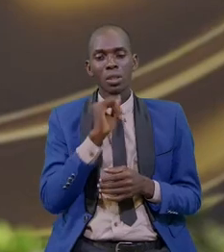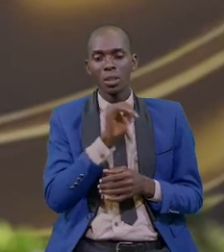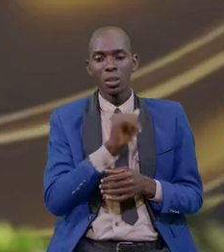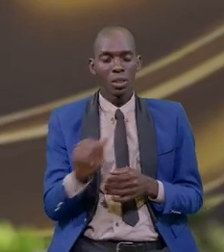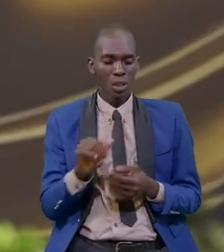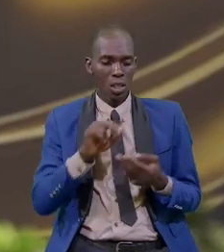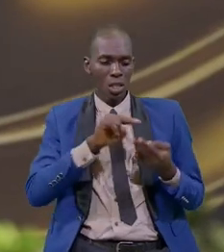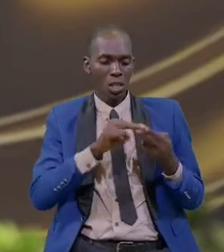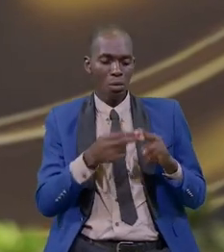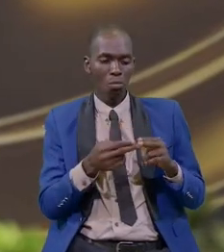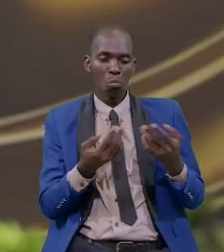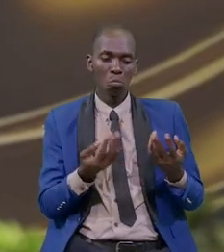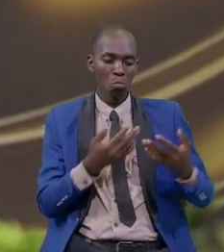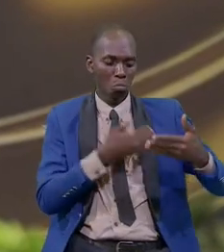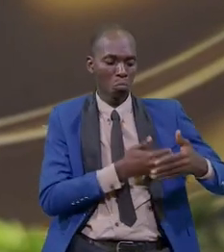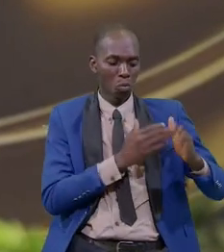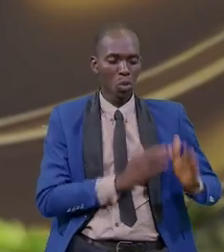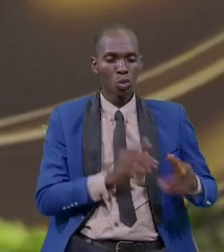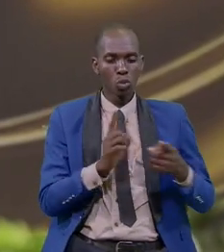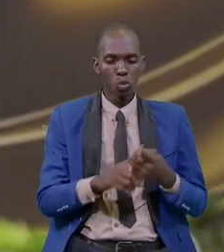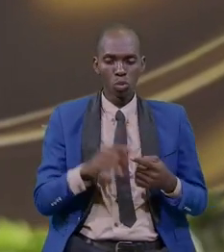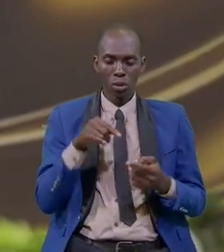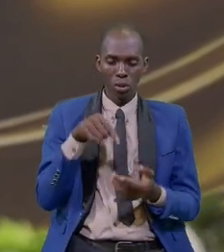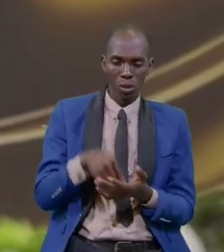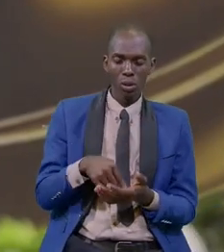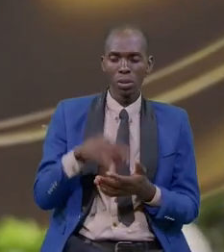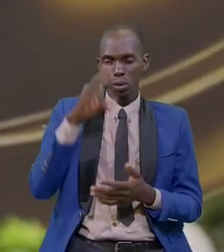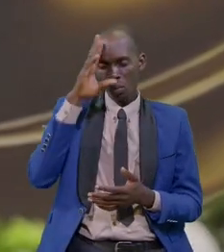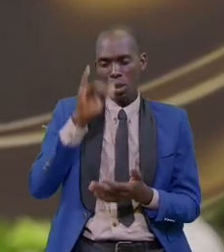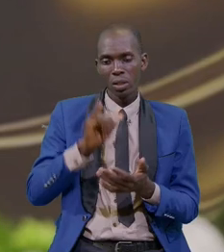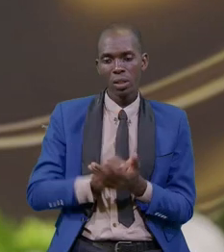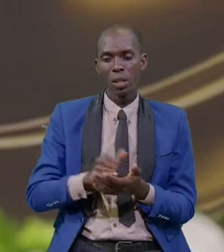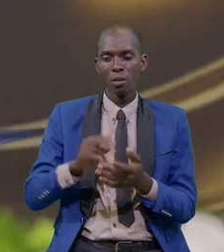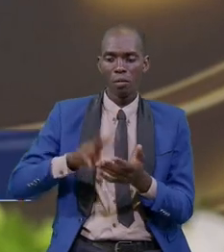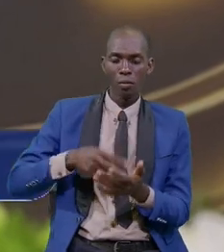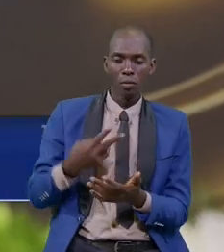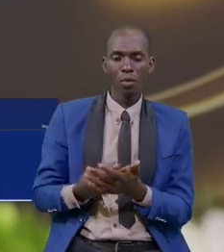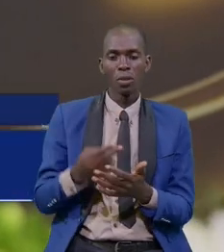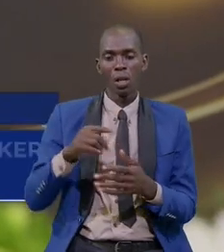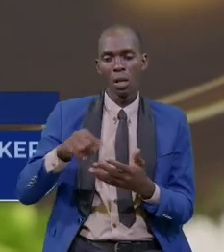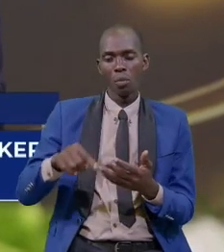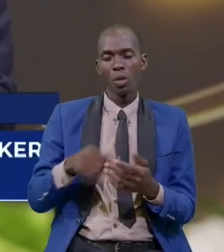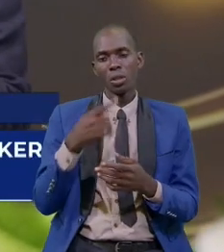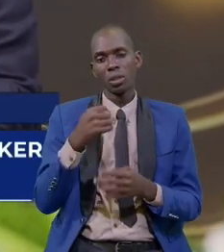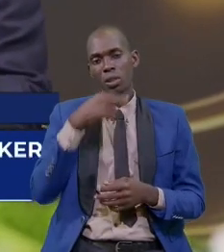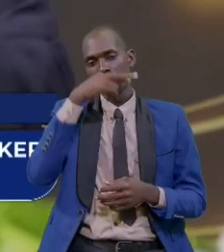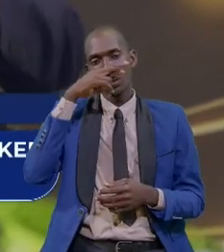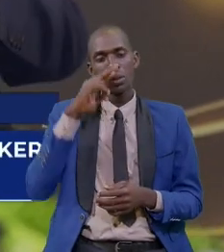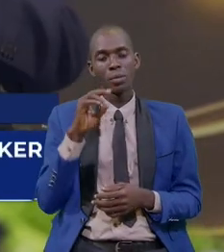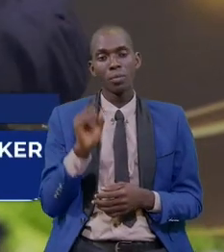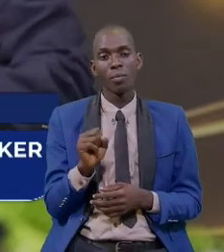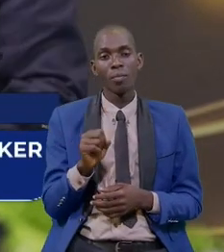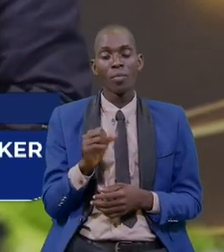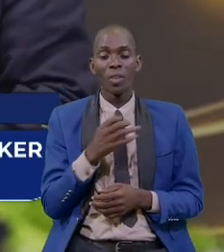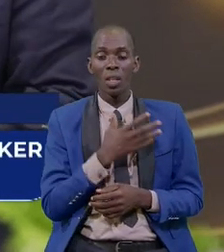prochain de celui-là qui est tombé au milieu des brigands? Verset 37, regardez le verset 37, il dit, c'est celui